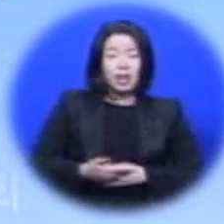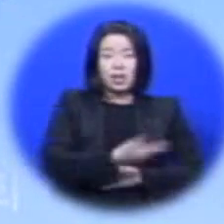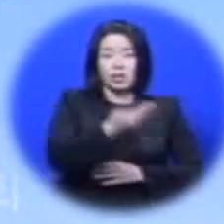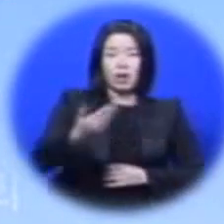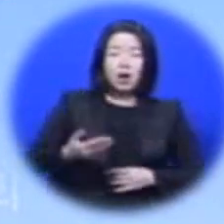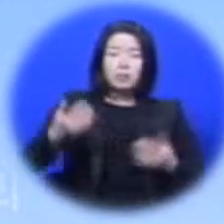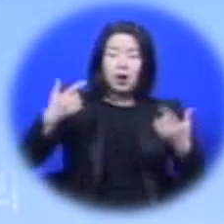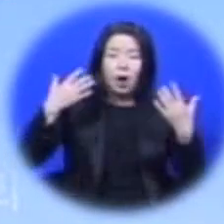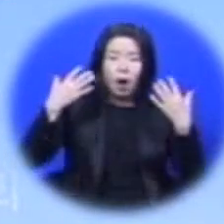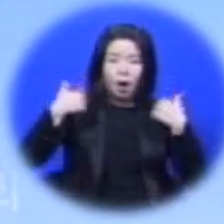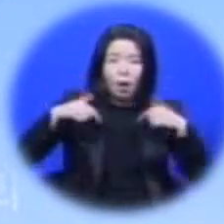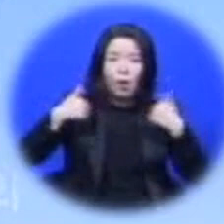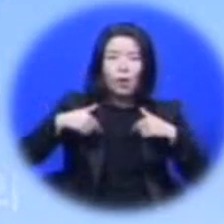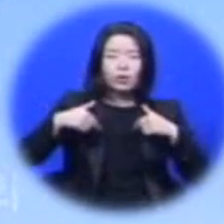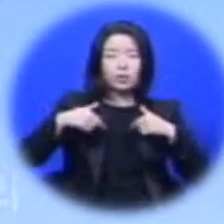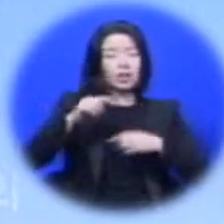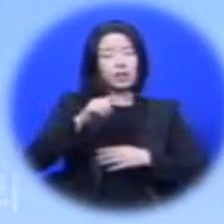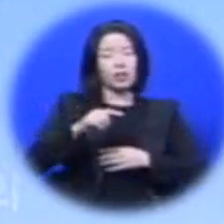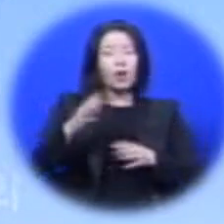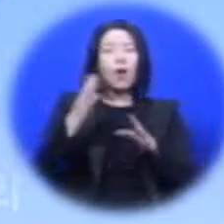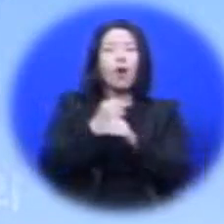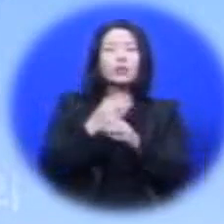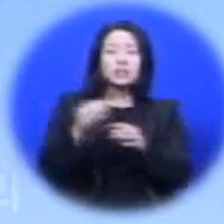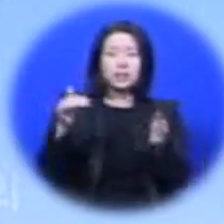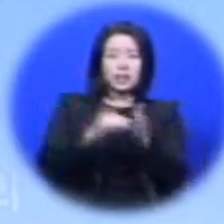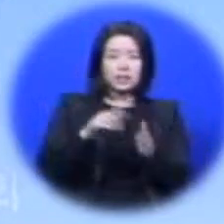여러분 언제까지 이렇게 사실 겁니까?